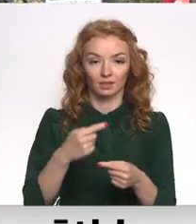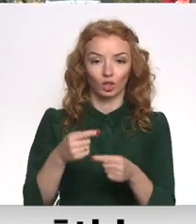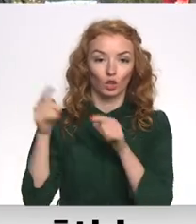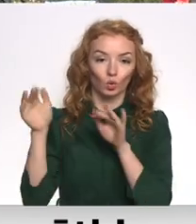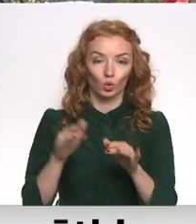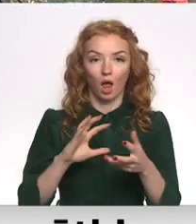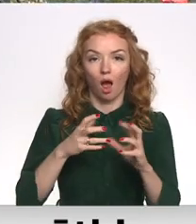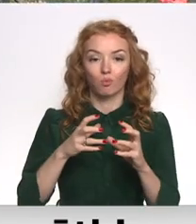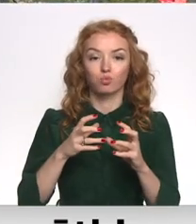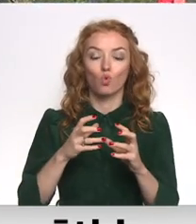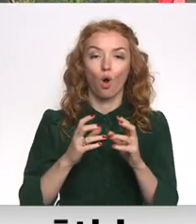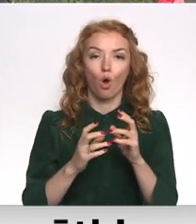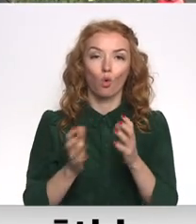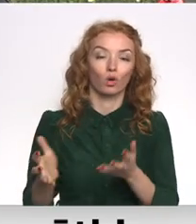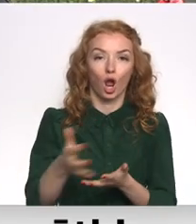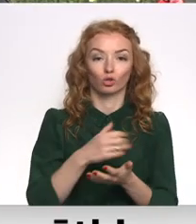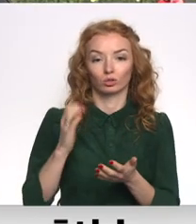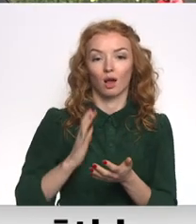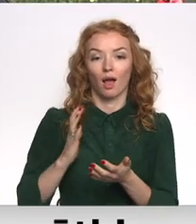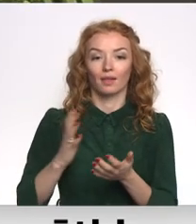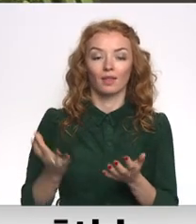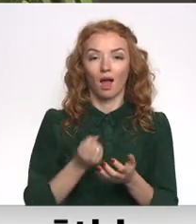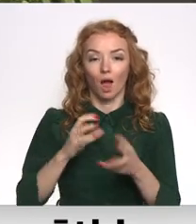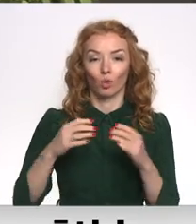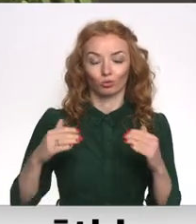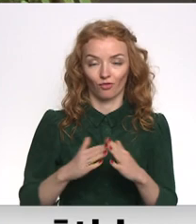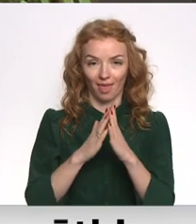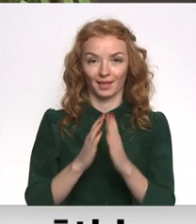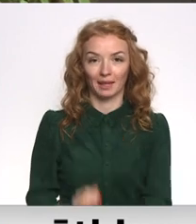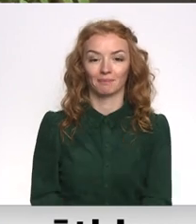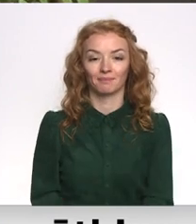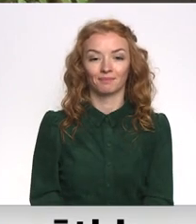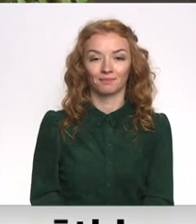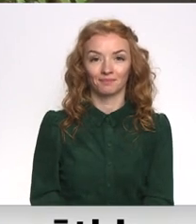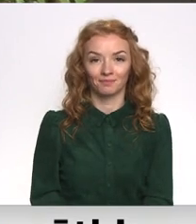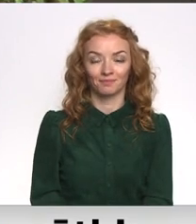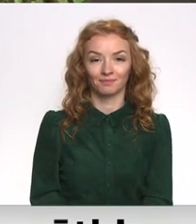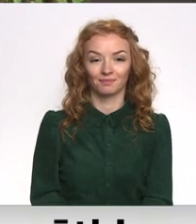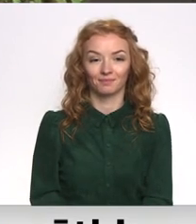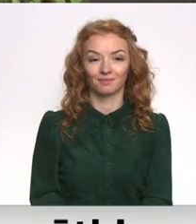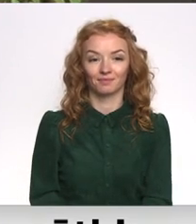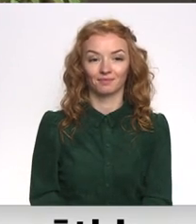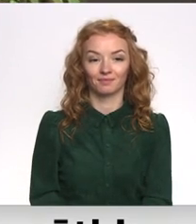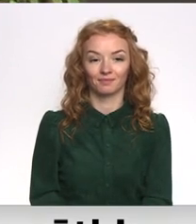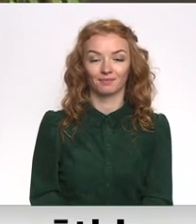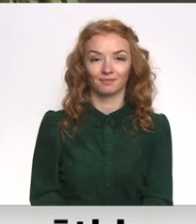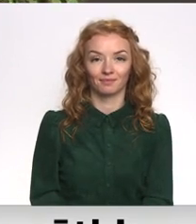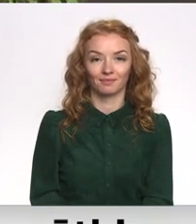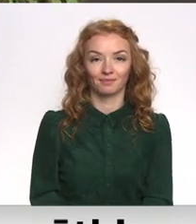Rudens ābolu ražu sagaidīt ar ābolu svētkiem. Sandra Leitāna, Andris Pāns, Vidzemes televīzija.